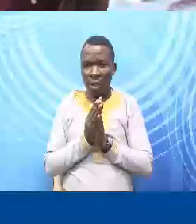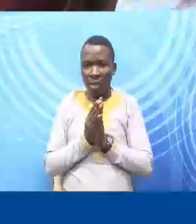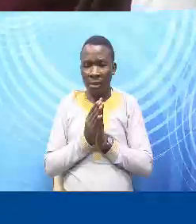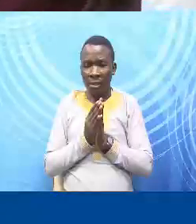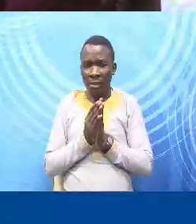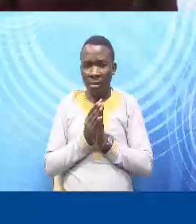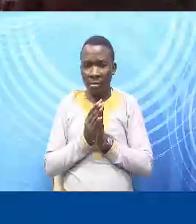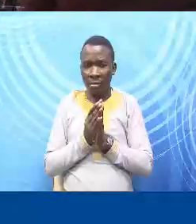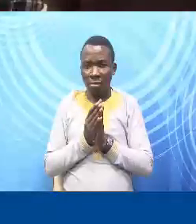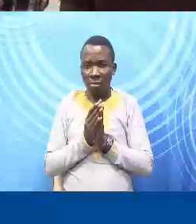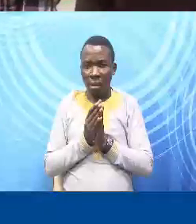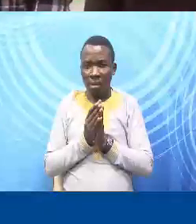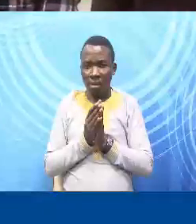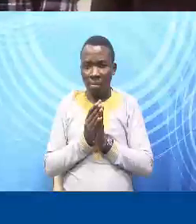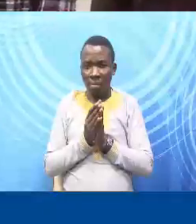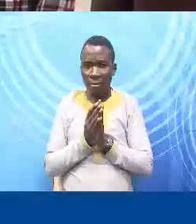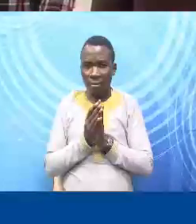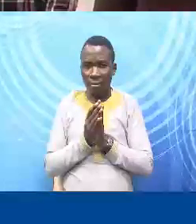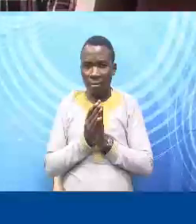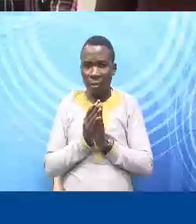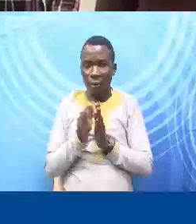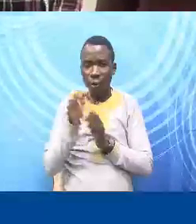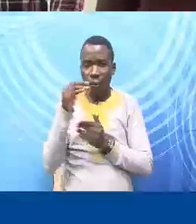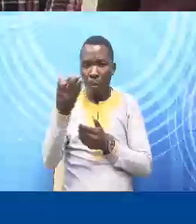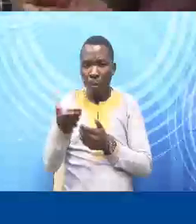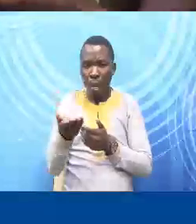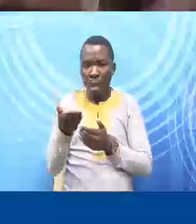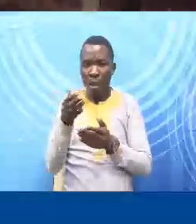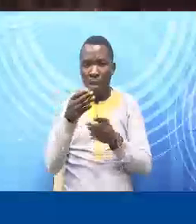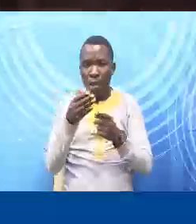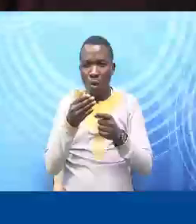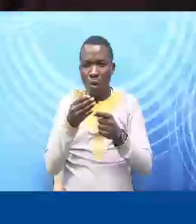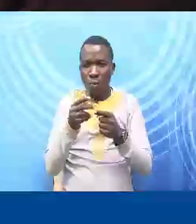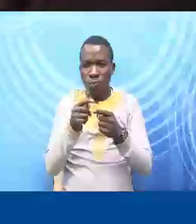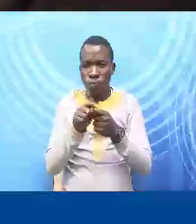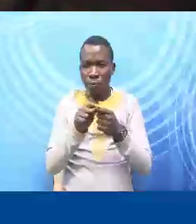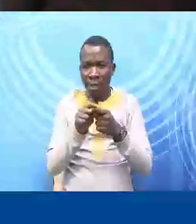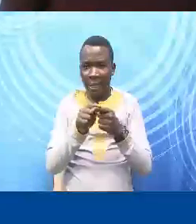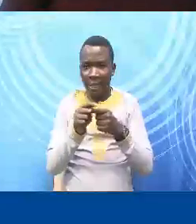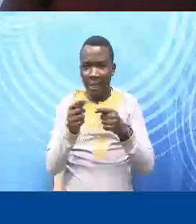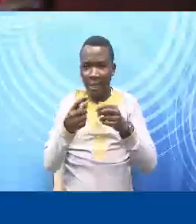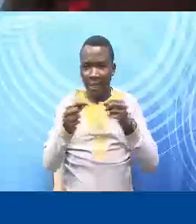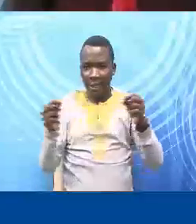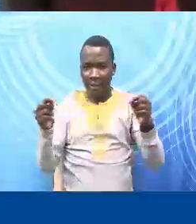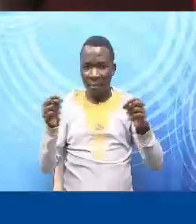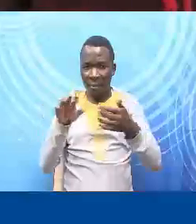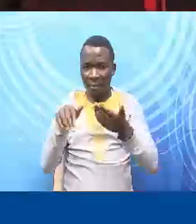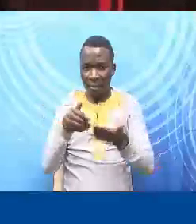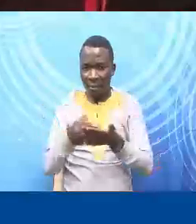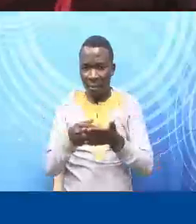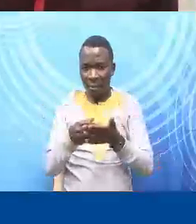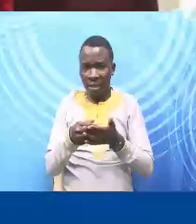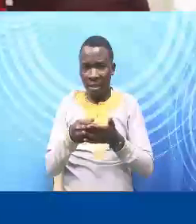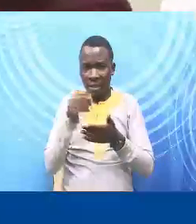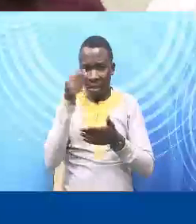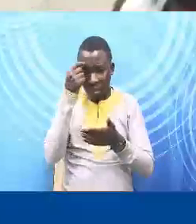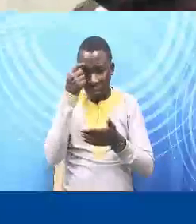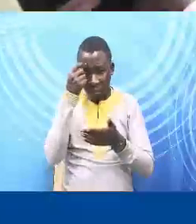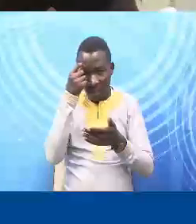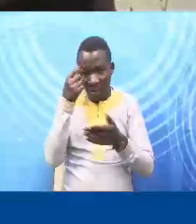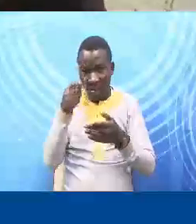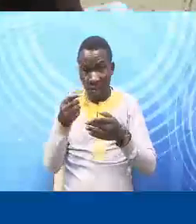land 1 land 2 land 3 nono urakata ya migozi tayari umugore rase yamaze gutanya umukamo kabiri uhiraho